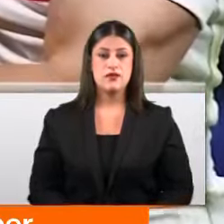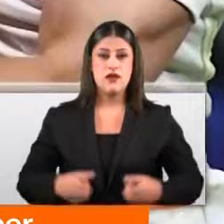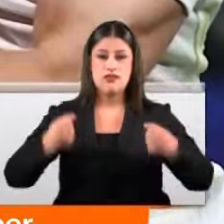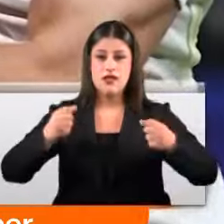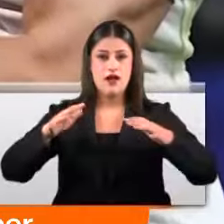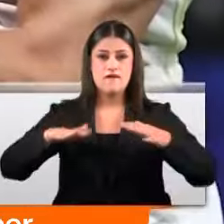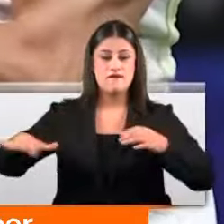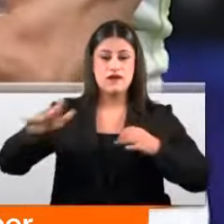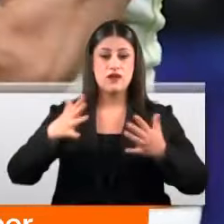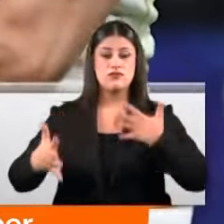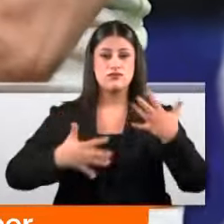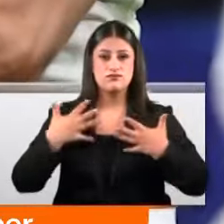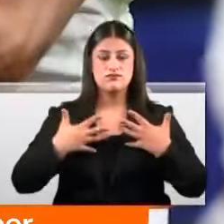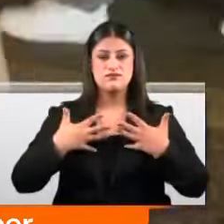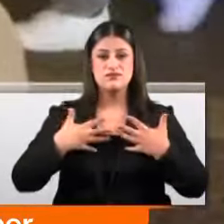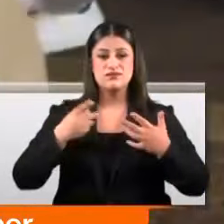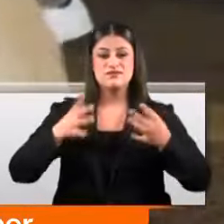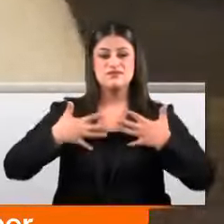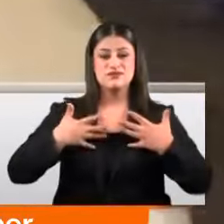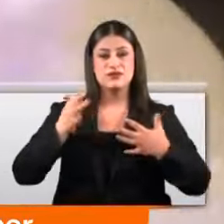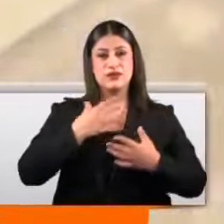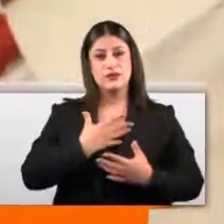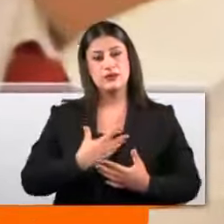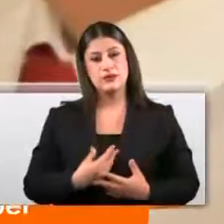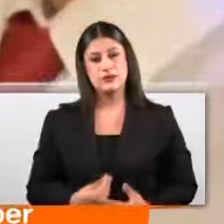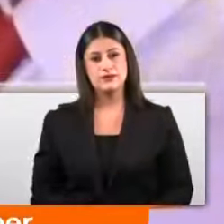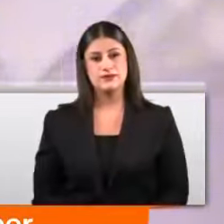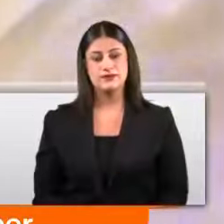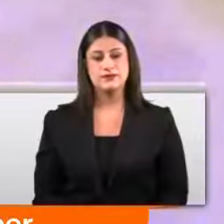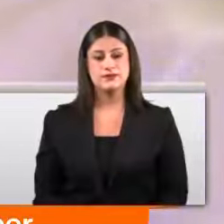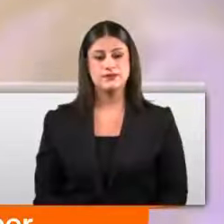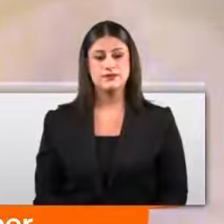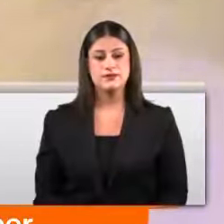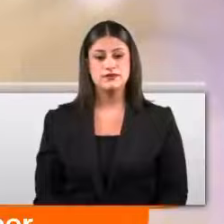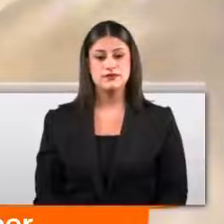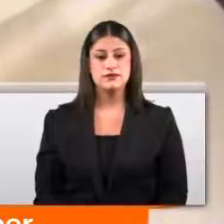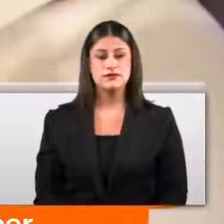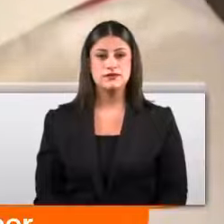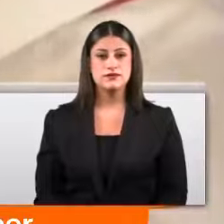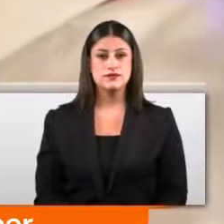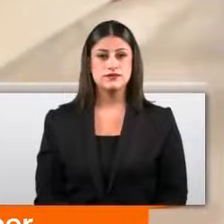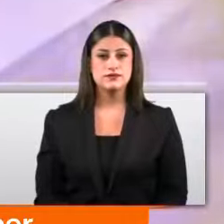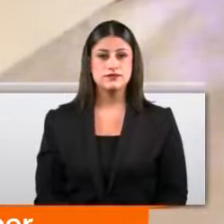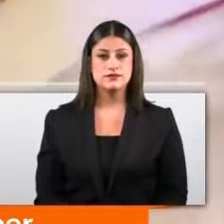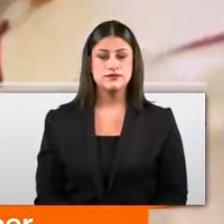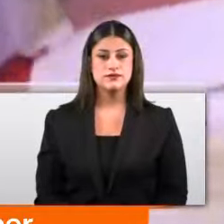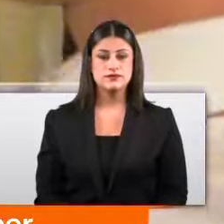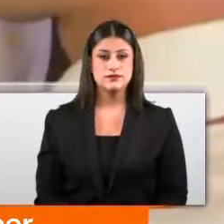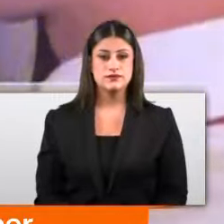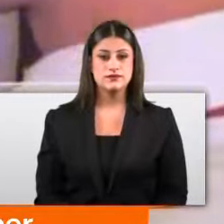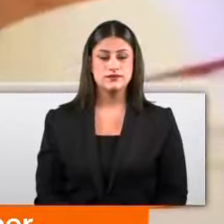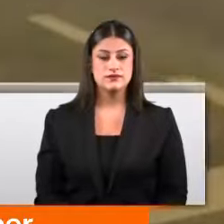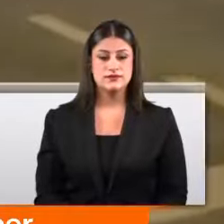Taraftarların coşkusu yerini hüzne bıraktı. Maalesef şu an üzgünüz ama çok güzel oynadılar. Olsun, biz her şekilde